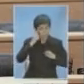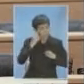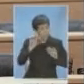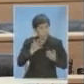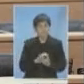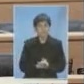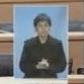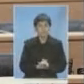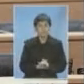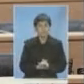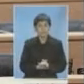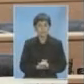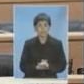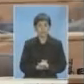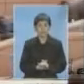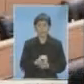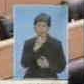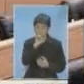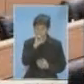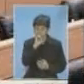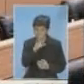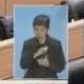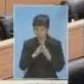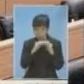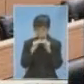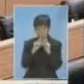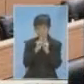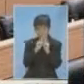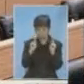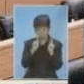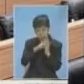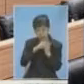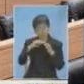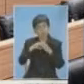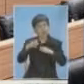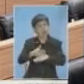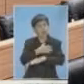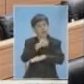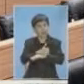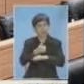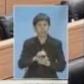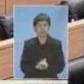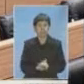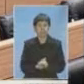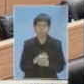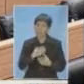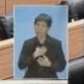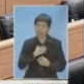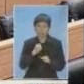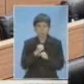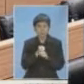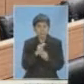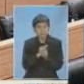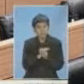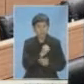นะครับกล่าวถึงการประชุมกรรมการยุทธศาสตร์พรรคการเมืองนะครับตนเองขอให้พวกที่เก็บกดมา5